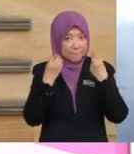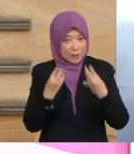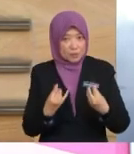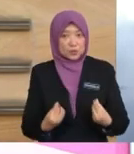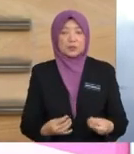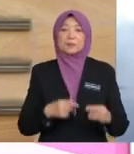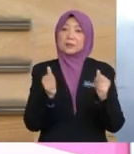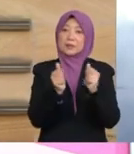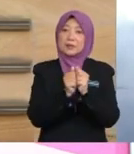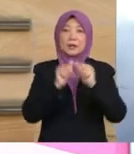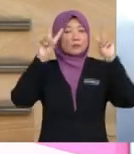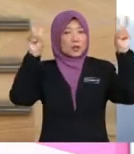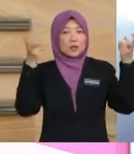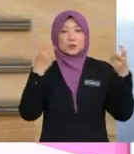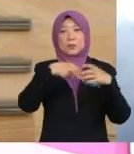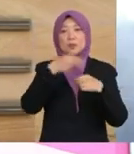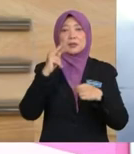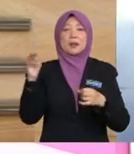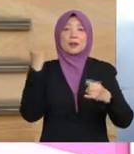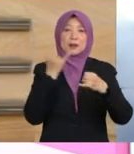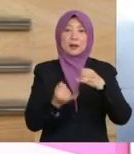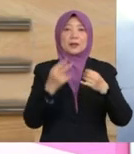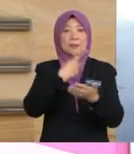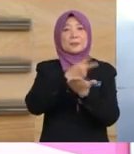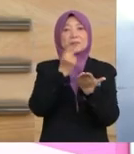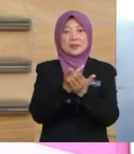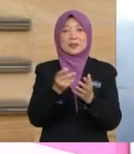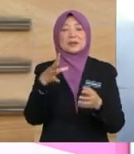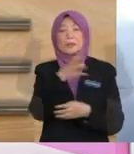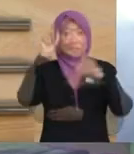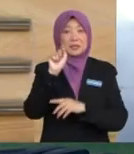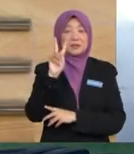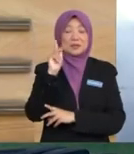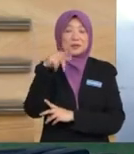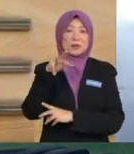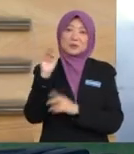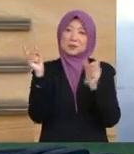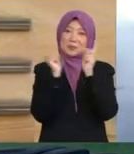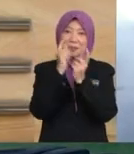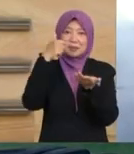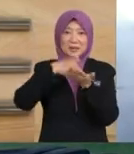dengan topiknya penghasilan akhir kek dan hiasan. Jumpa lagi.